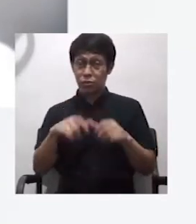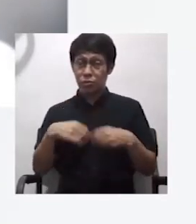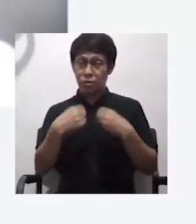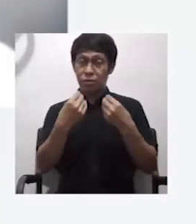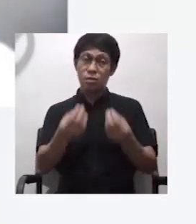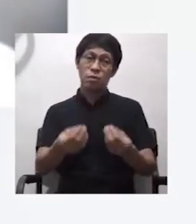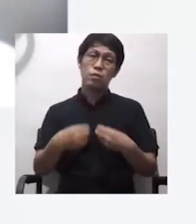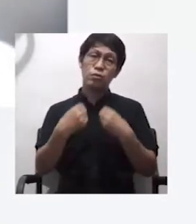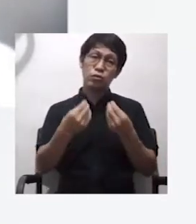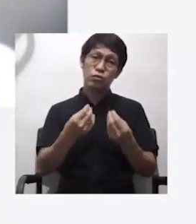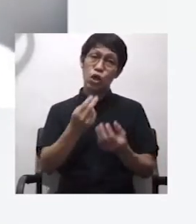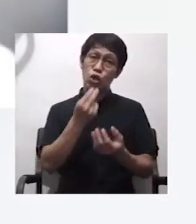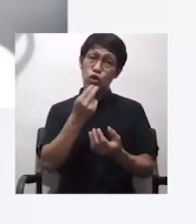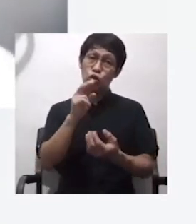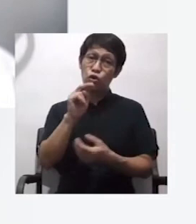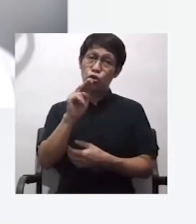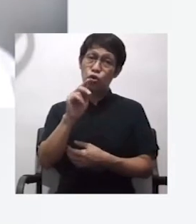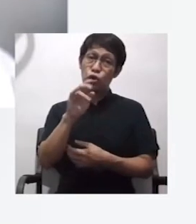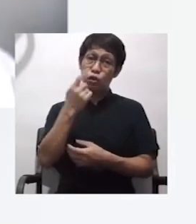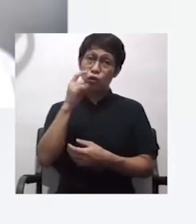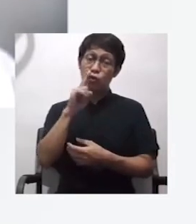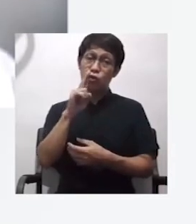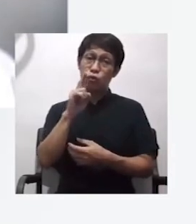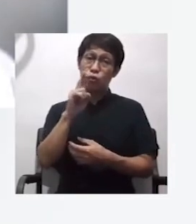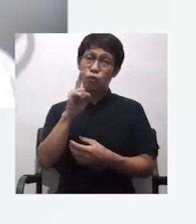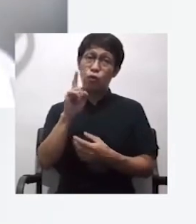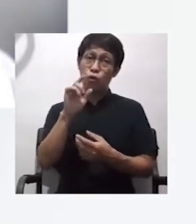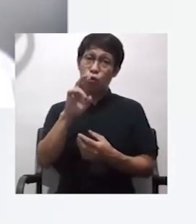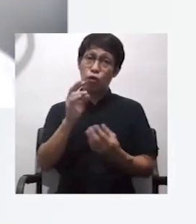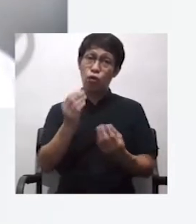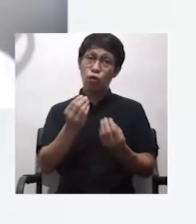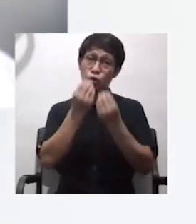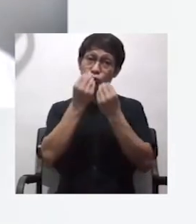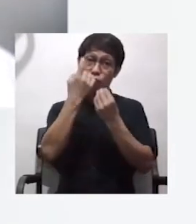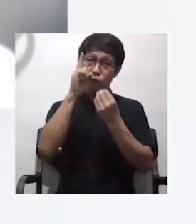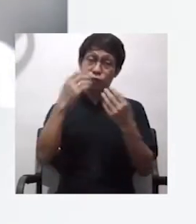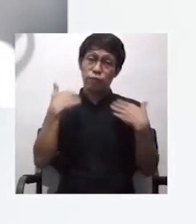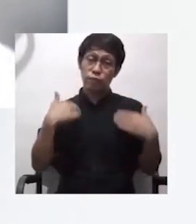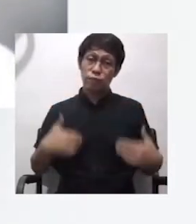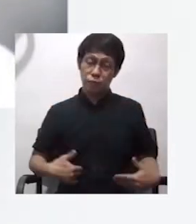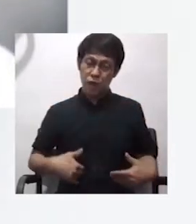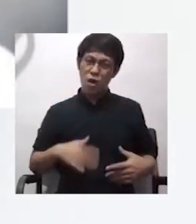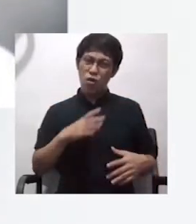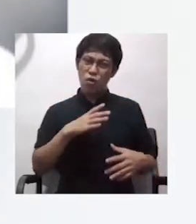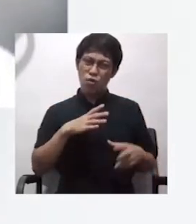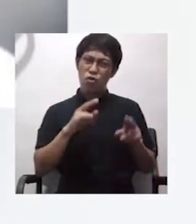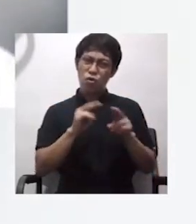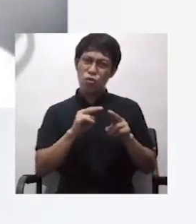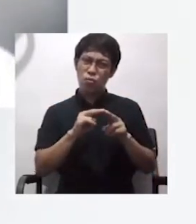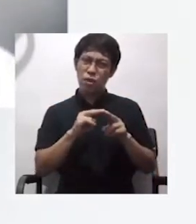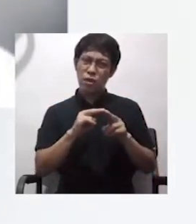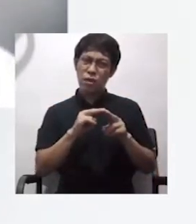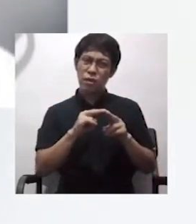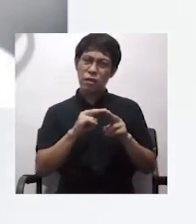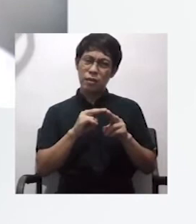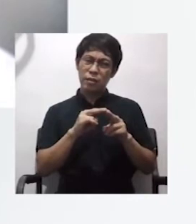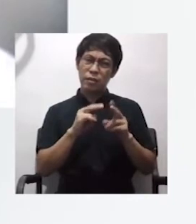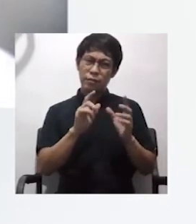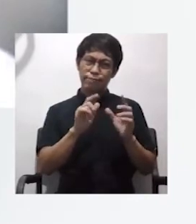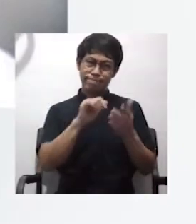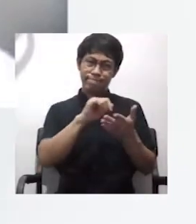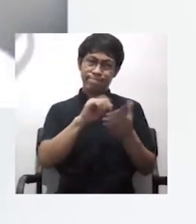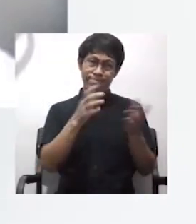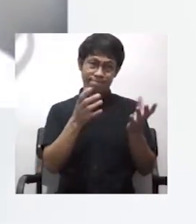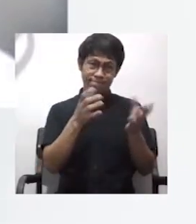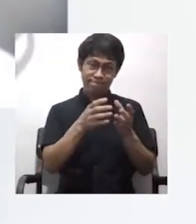tamang nutrisyon at supply ng oxygen sa katawan. Normal number of white cells